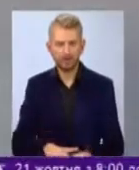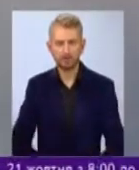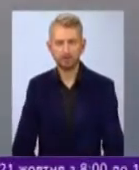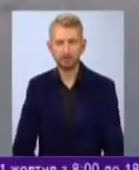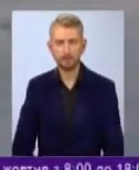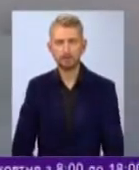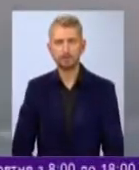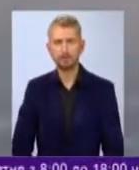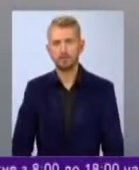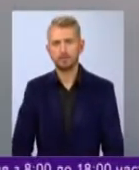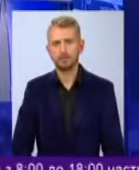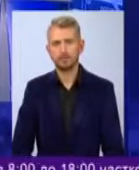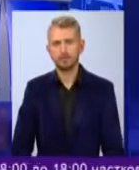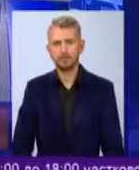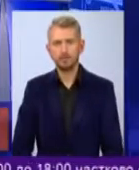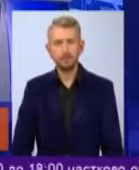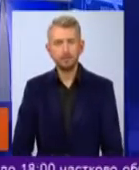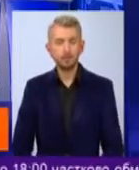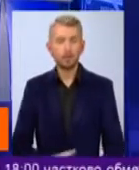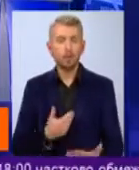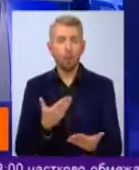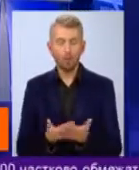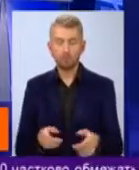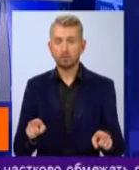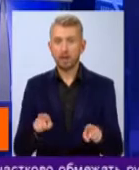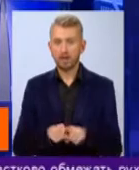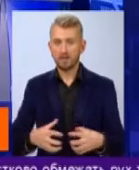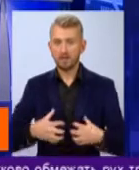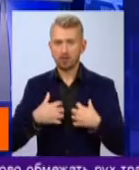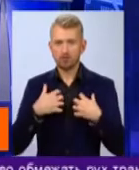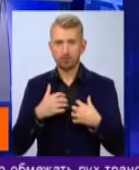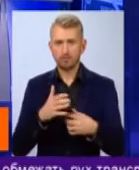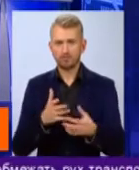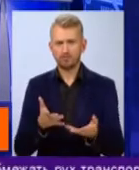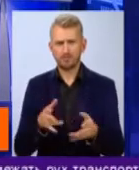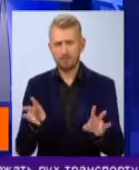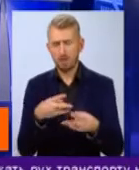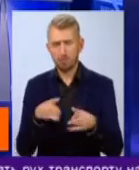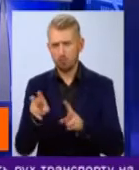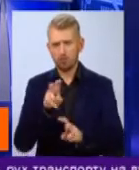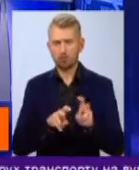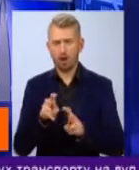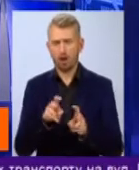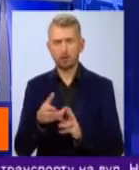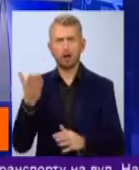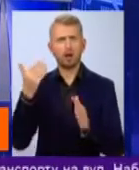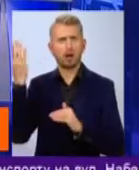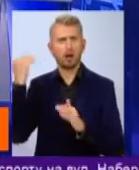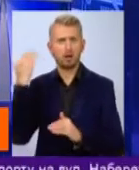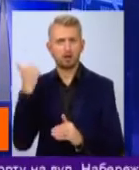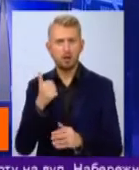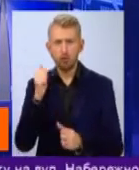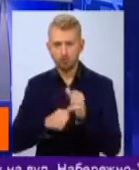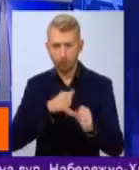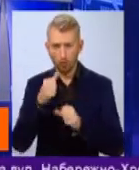Балагурак, Київ Лайв. Ну от такі страшні, далеко не потрібно навіть шукати, навіть в далекі якісь роки, це щороку,